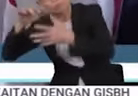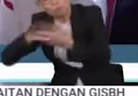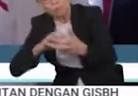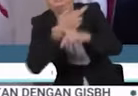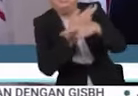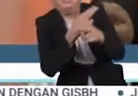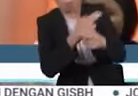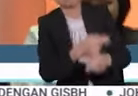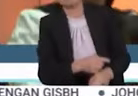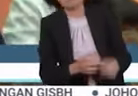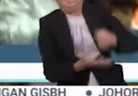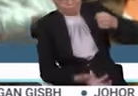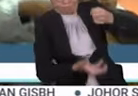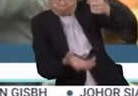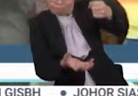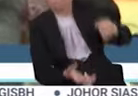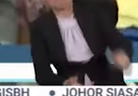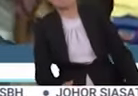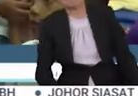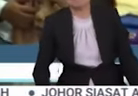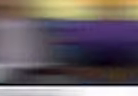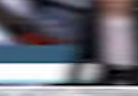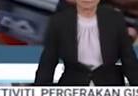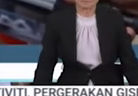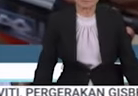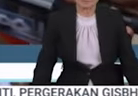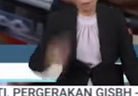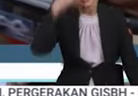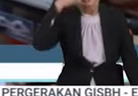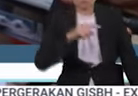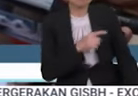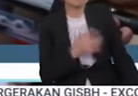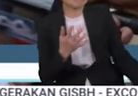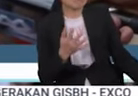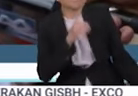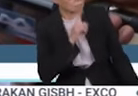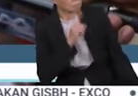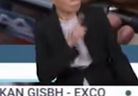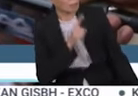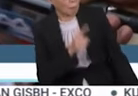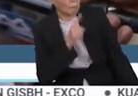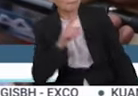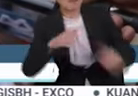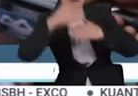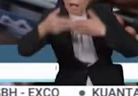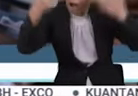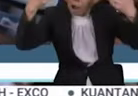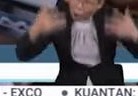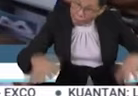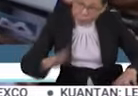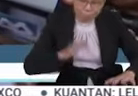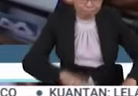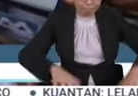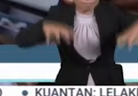serta baik pulih infrastruktur yang rosak akibat banjir. Untuk pastikan selepas banjir